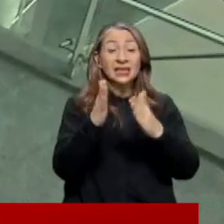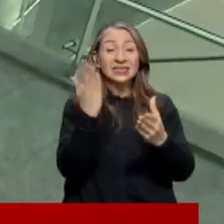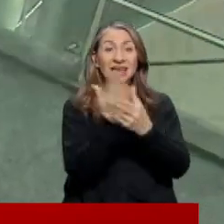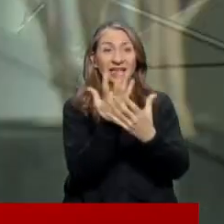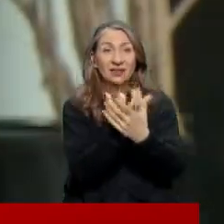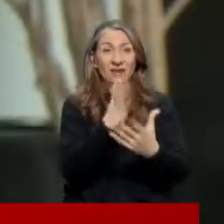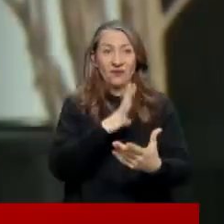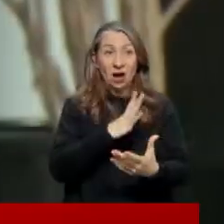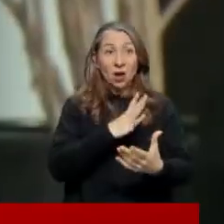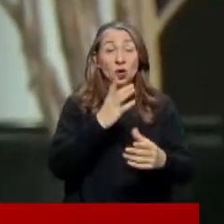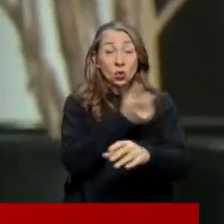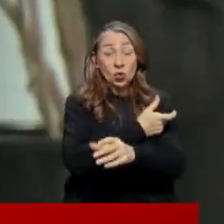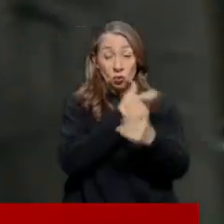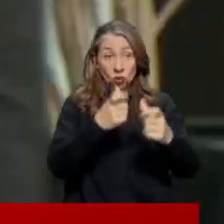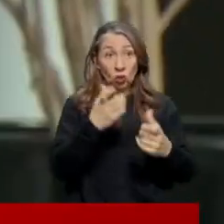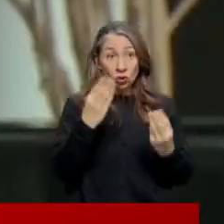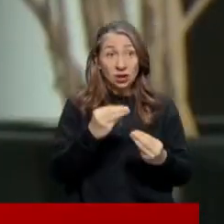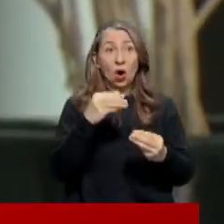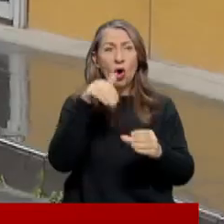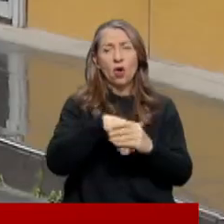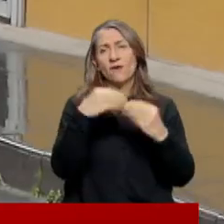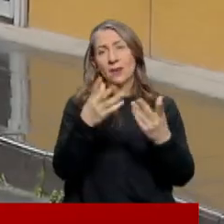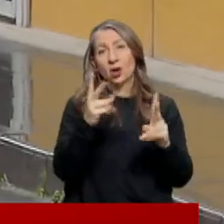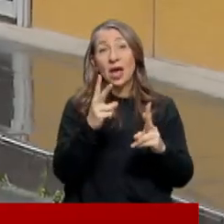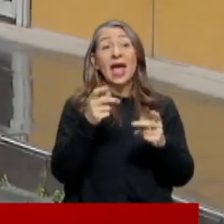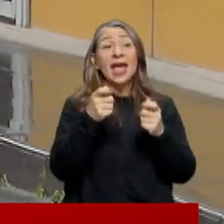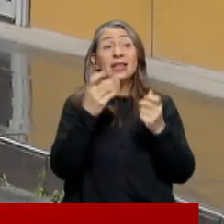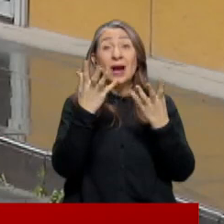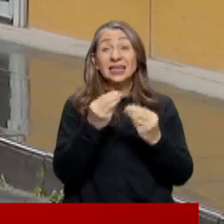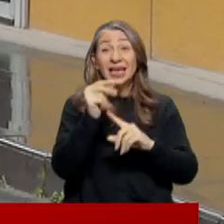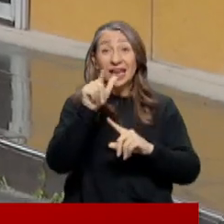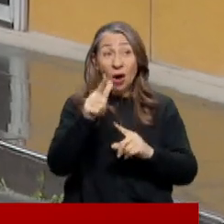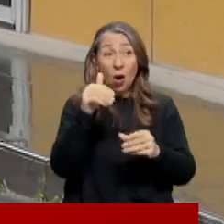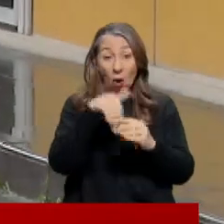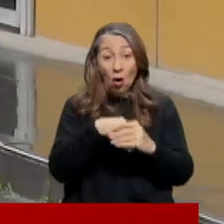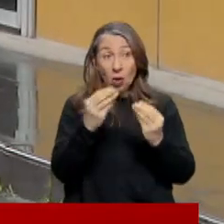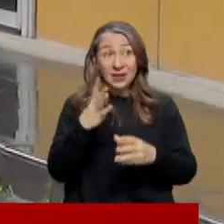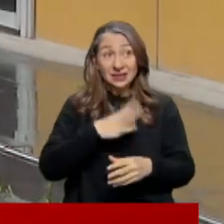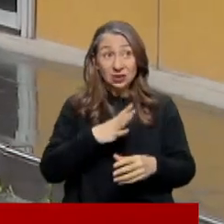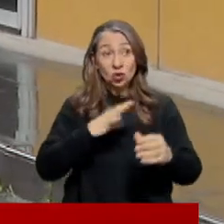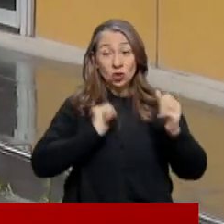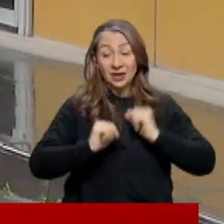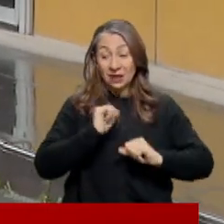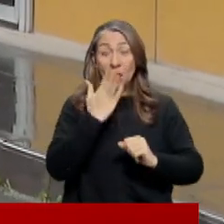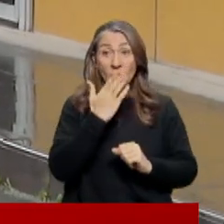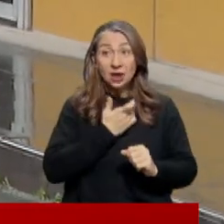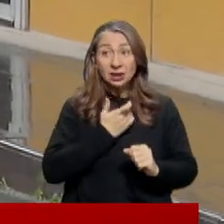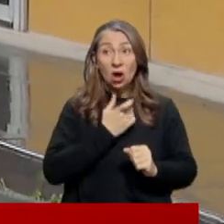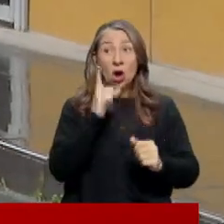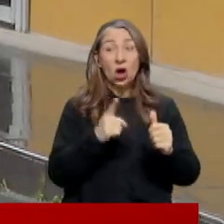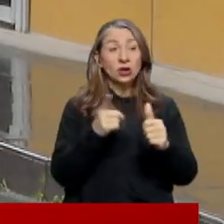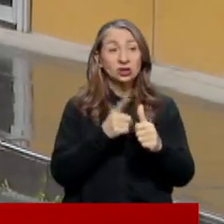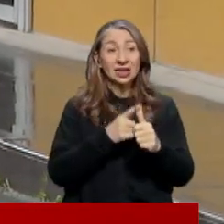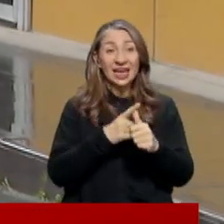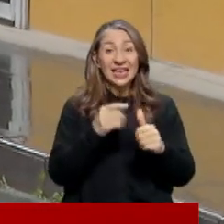sisteminde mevcut ve yurdun bulunduğu mahallede oy kullanabiliyorlar. Eğitim aldıkları illerde oy kullanmak isteyen üniversite öğrencileri